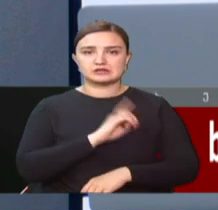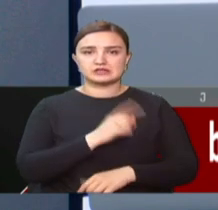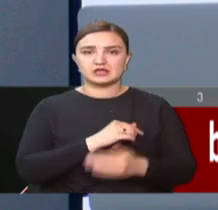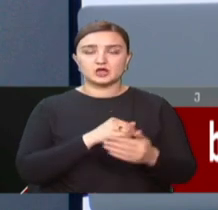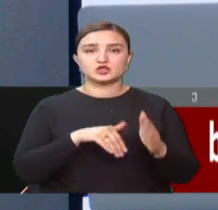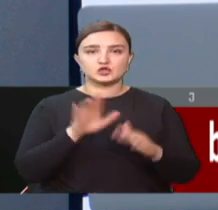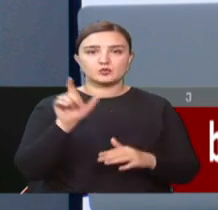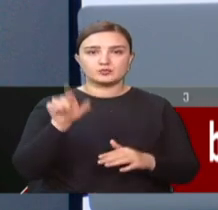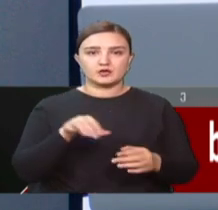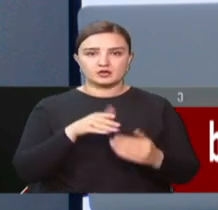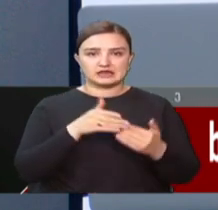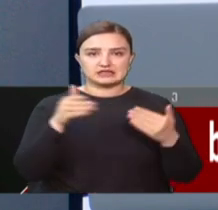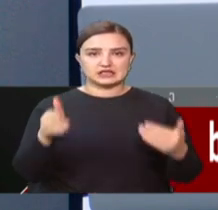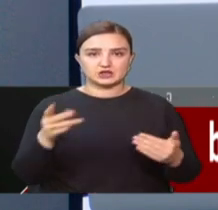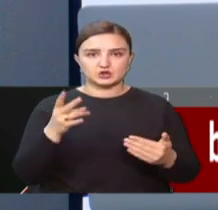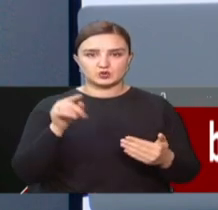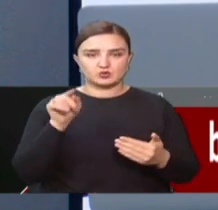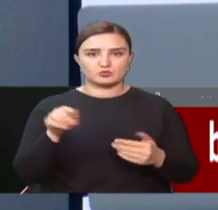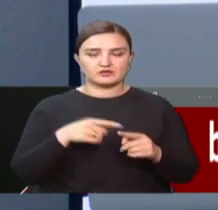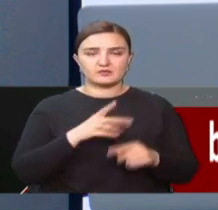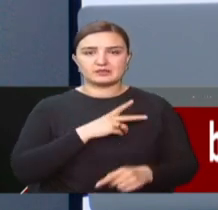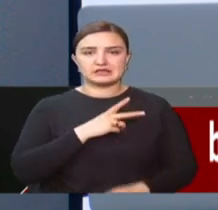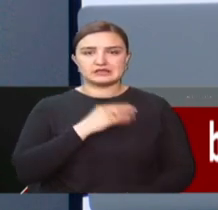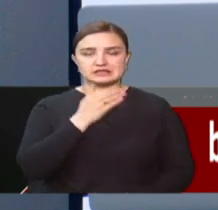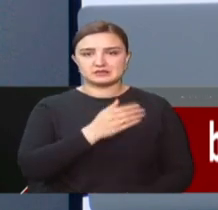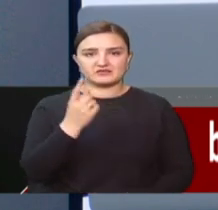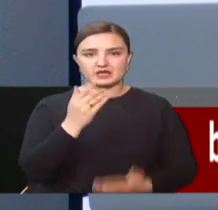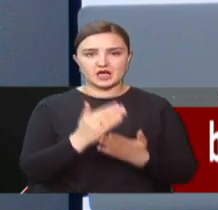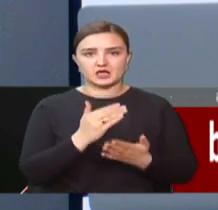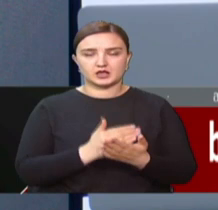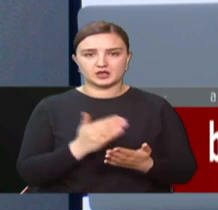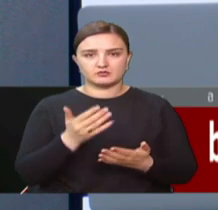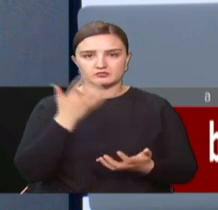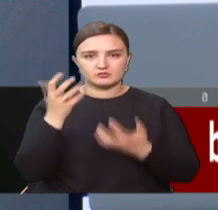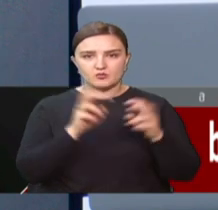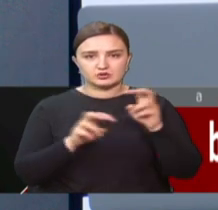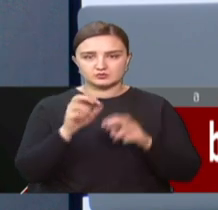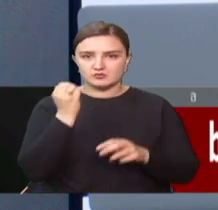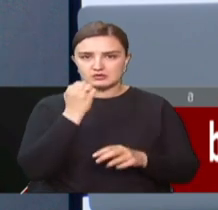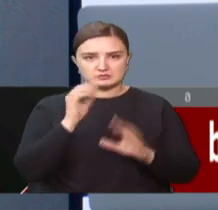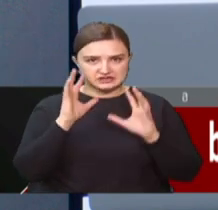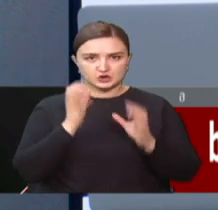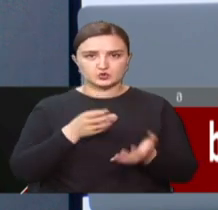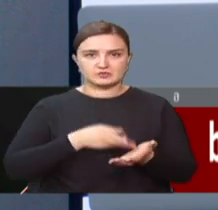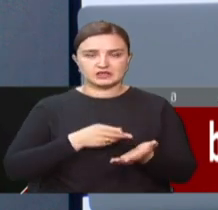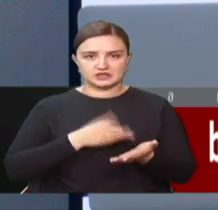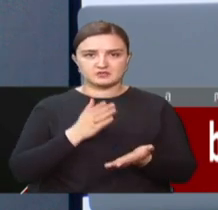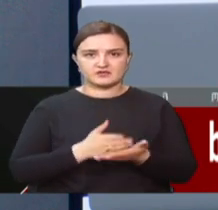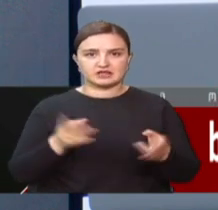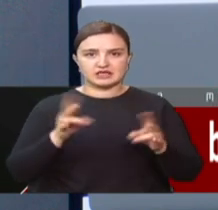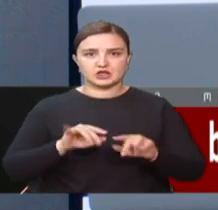მისგან დისტანცირებისკენ მოუწოდებს. დიდი ბრიტანეთის საზოგადოებრივი მაუწყებლის მიერ მოძიებული მასალები სერიოზული მტკიცებულებაა